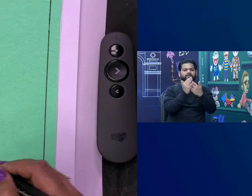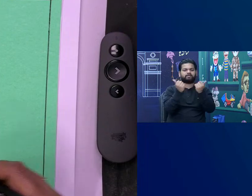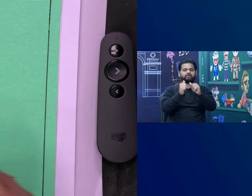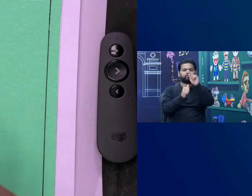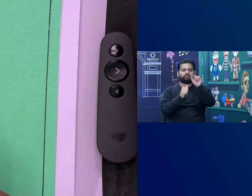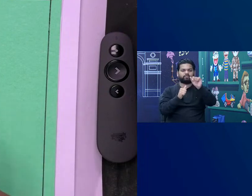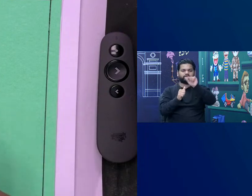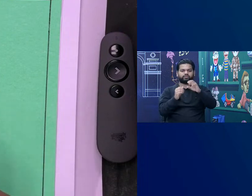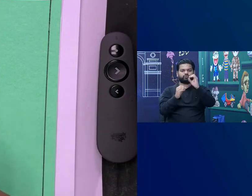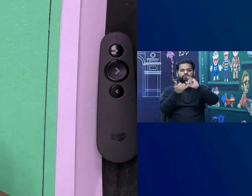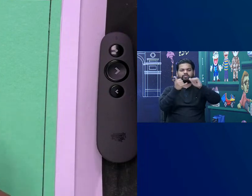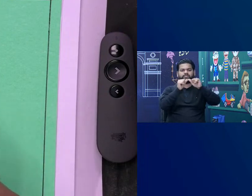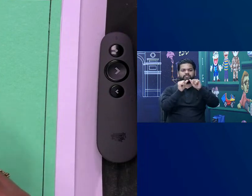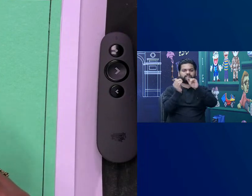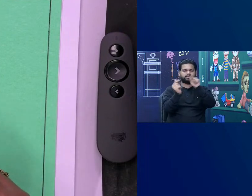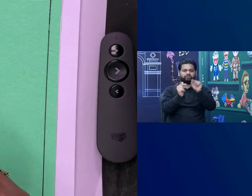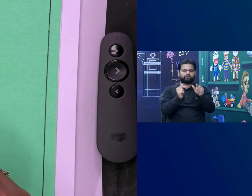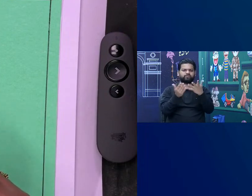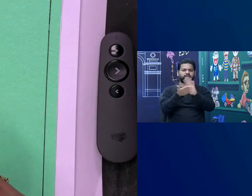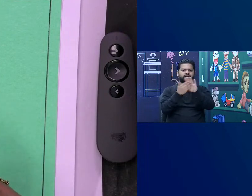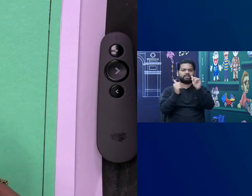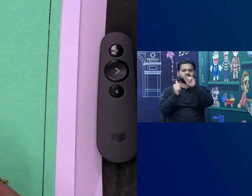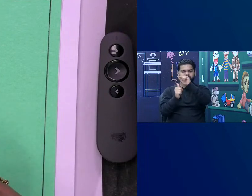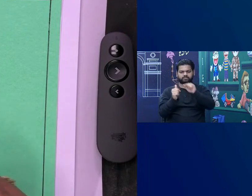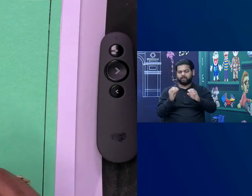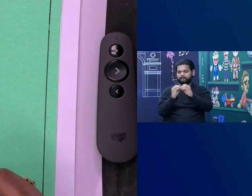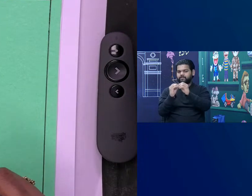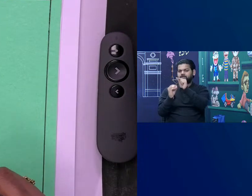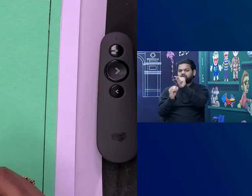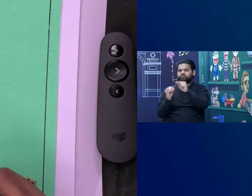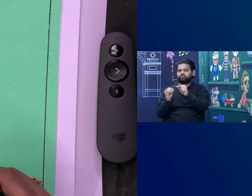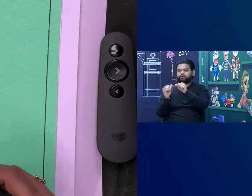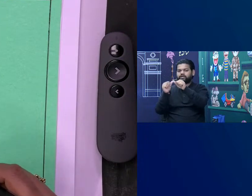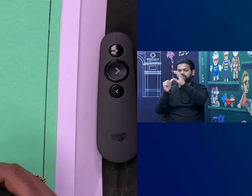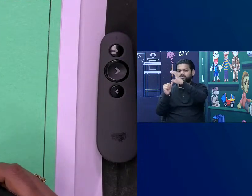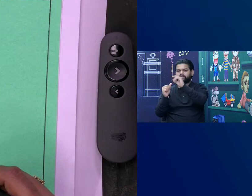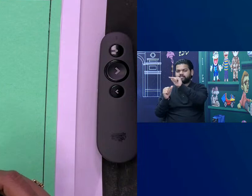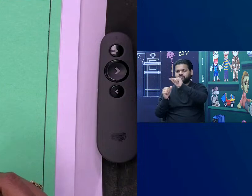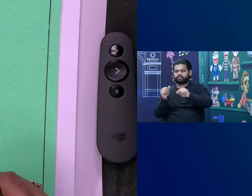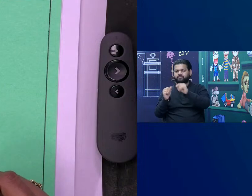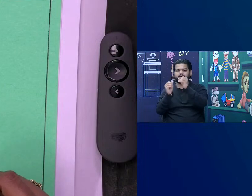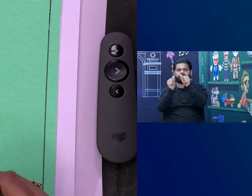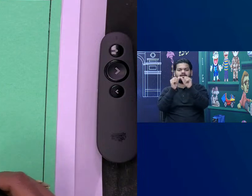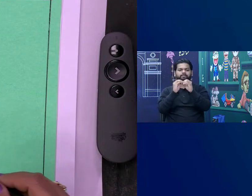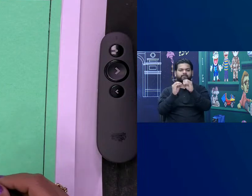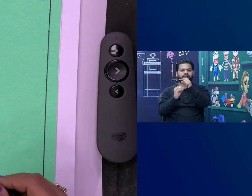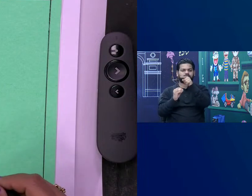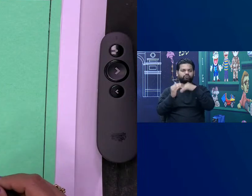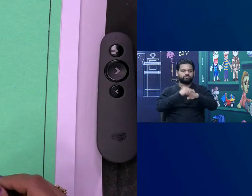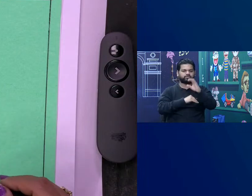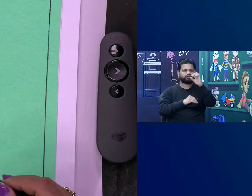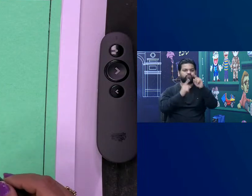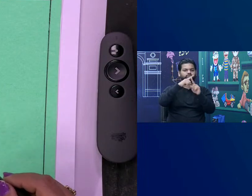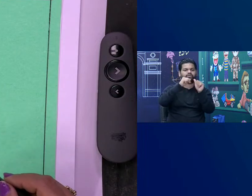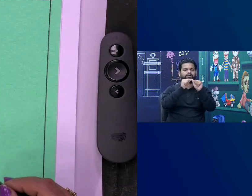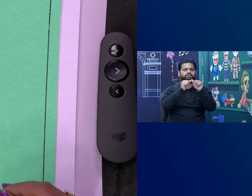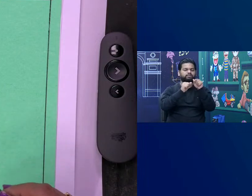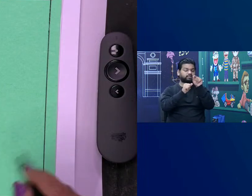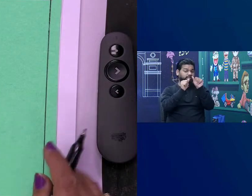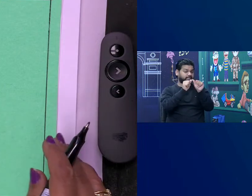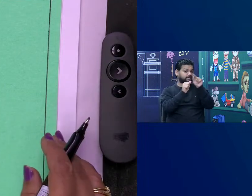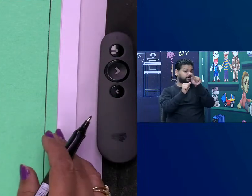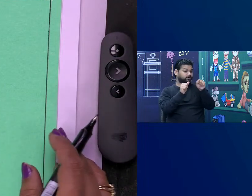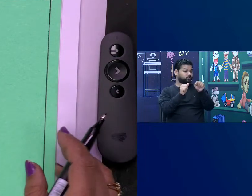AB. And what is cot A? Reciprocal of tan A, that is equal to base upon perpendicular, that is equal to AB